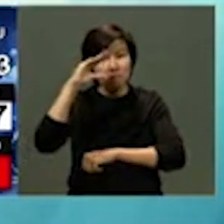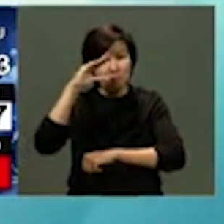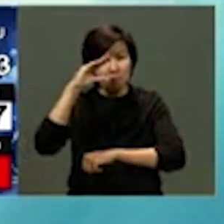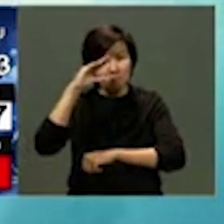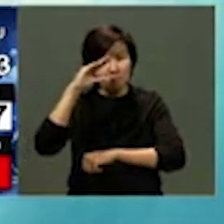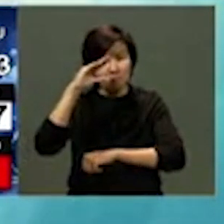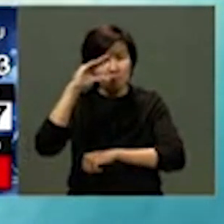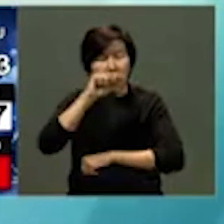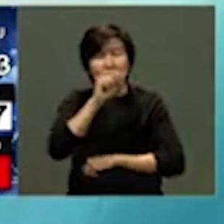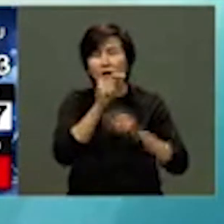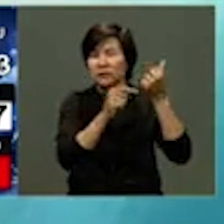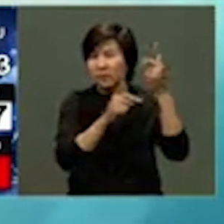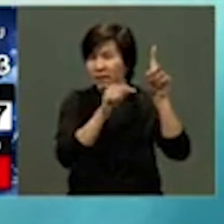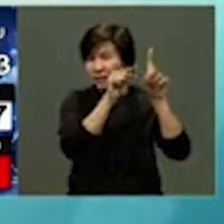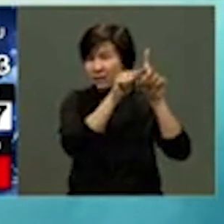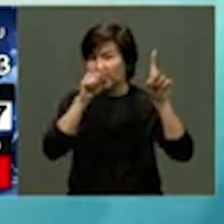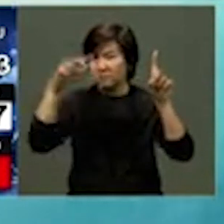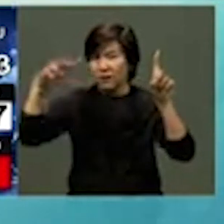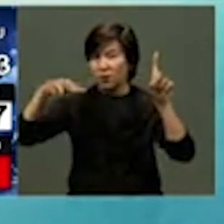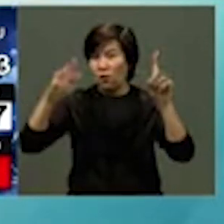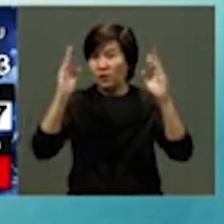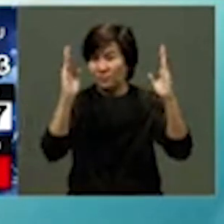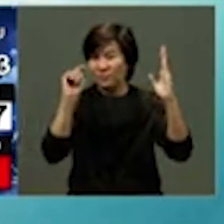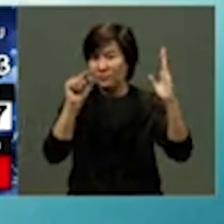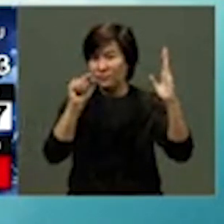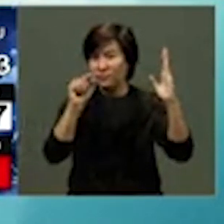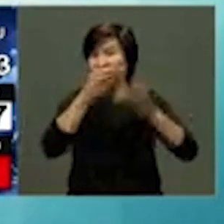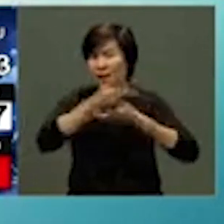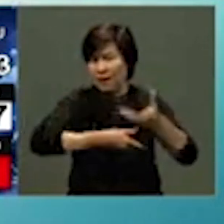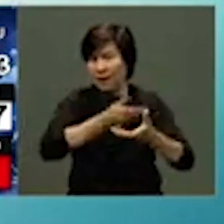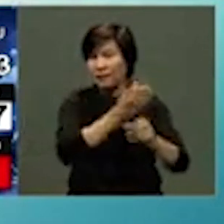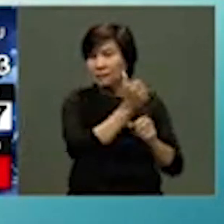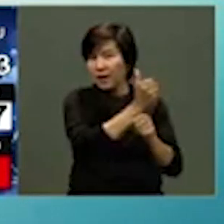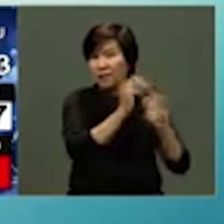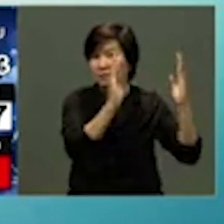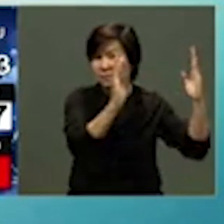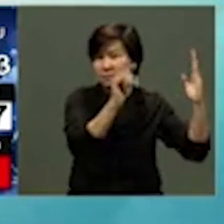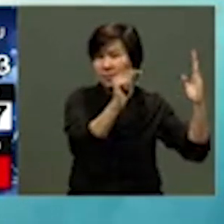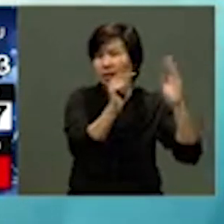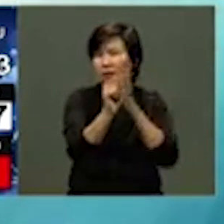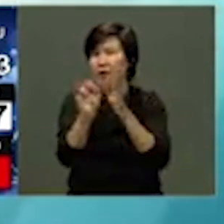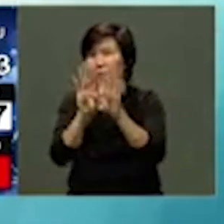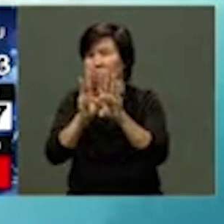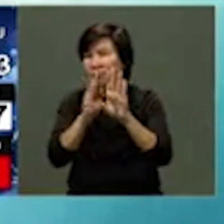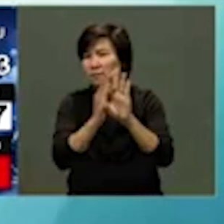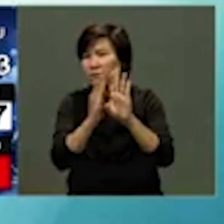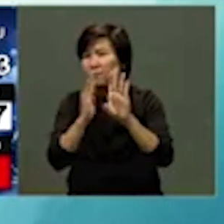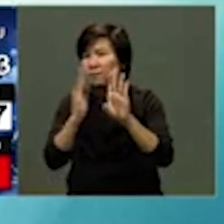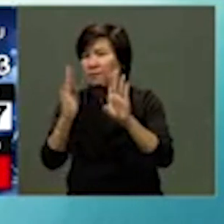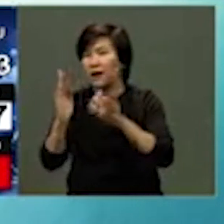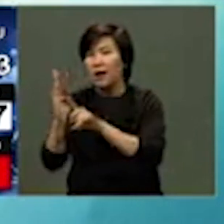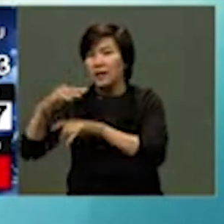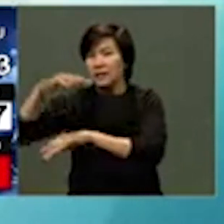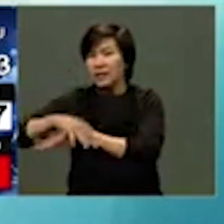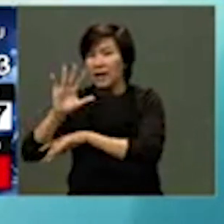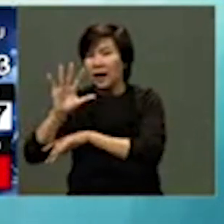ลอดเวลาครับยกเว้นขณะอาบน้ำจุดบริการล้างมือครับต้องมีเพียงพอนะครับมีการทำความสะอาดห้องและอ่